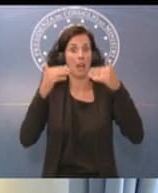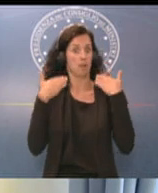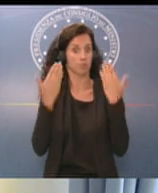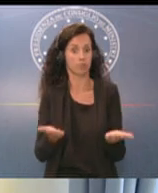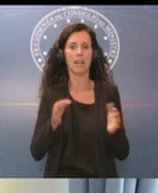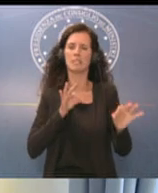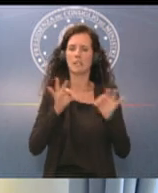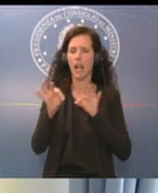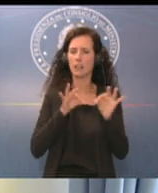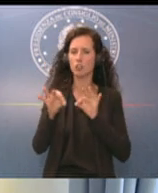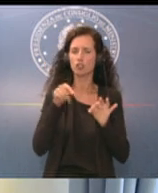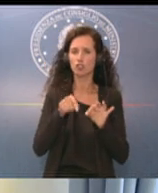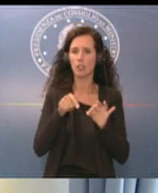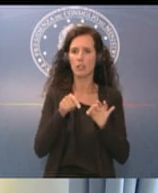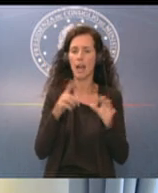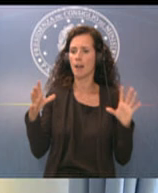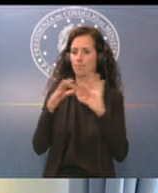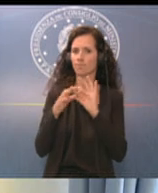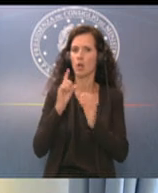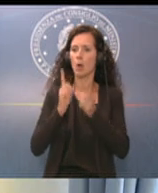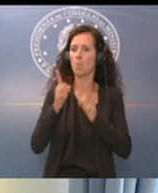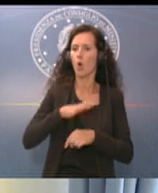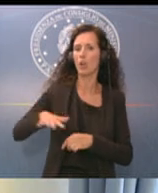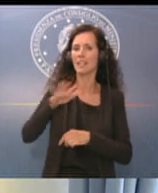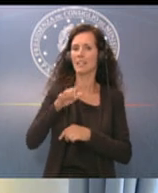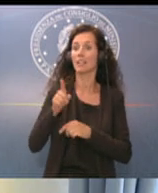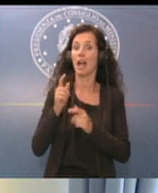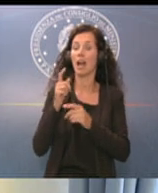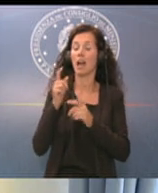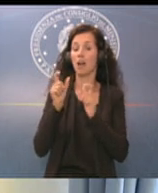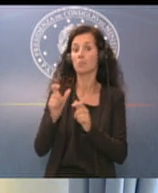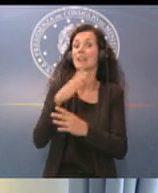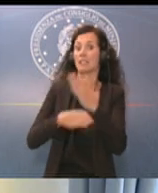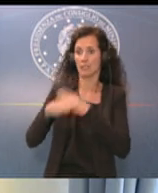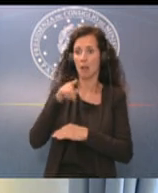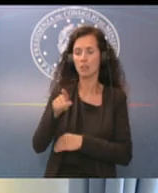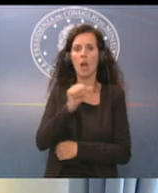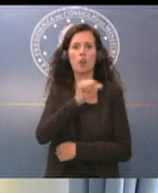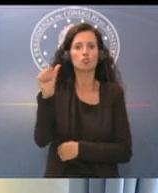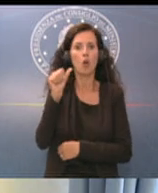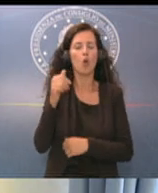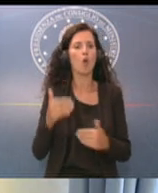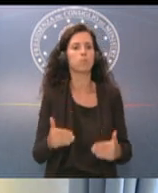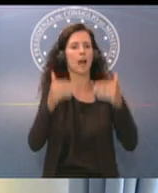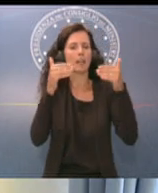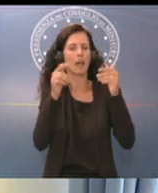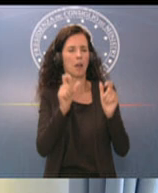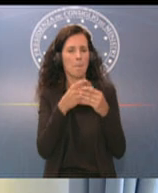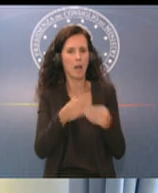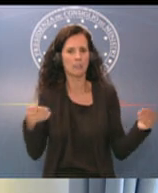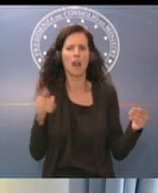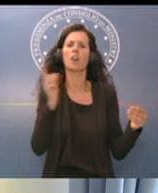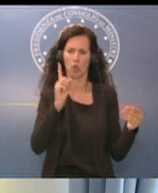barriere nell'ambito delle politiche di disabilità, sulla disabilità non riguarda unicamente le barriere materiali, ma riguarda anche